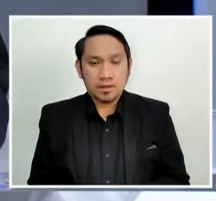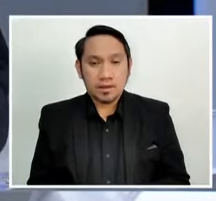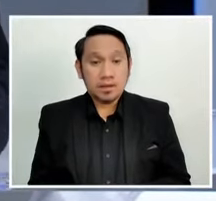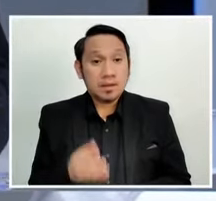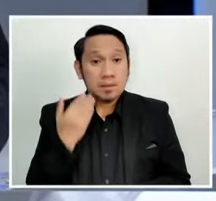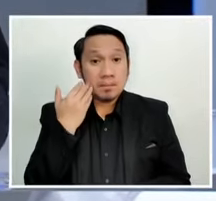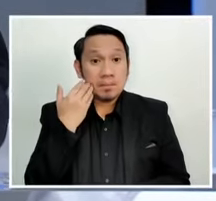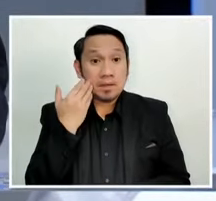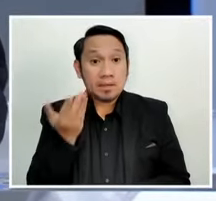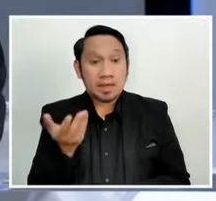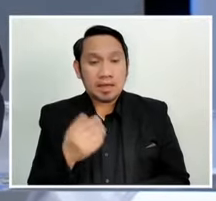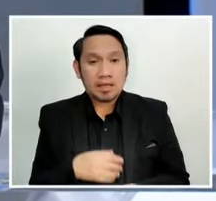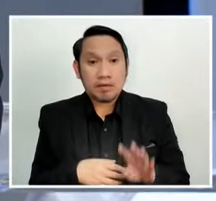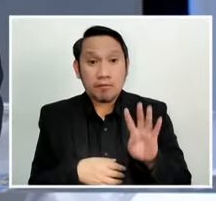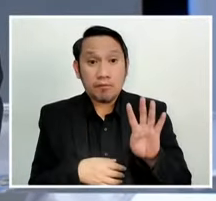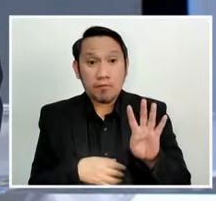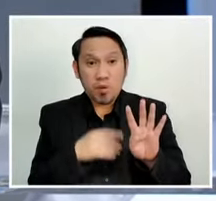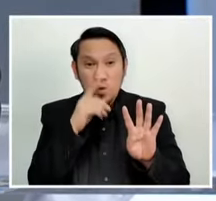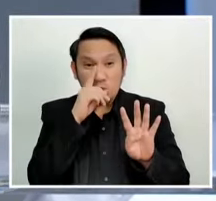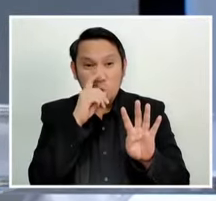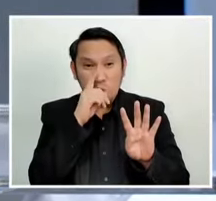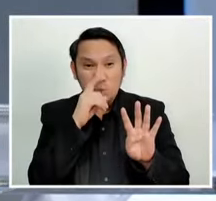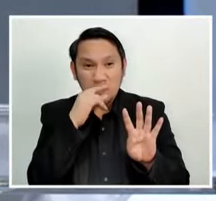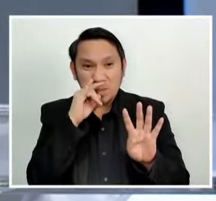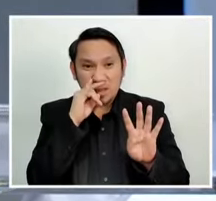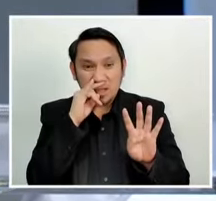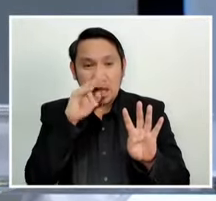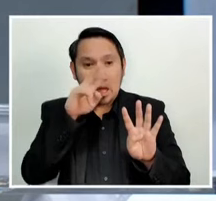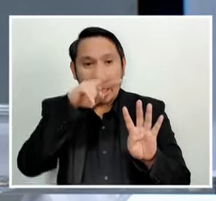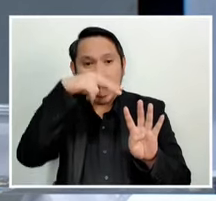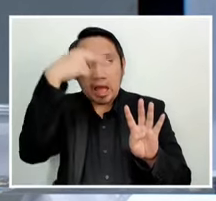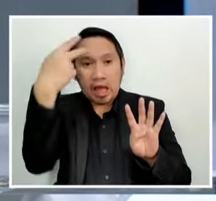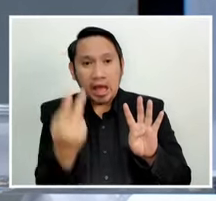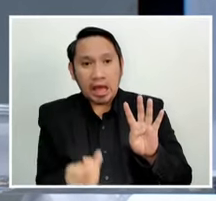Patay ang 4 na taong gulang na bata matapos mahulog mula sa